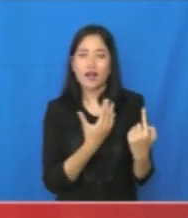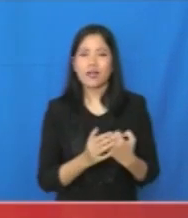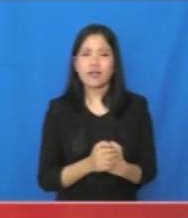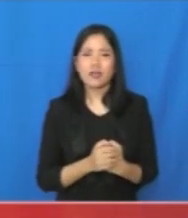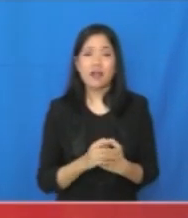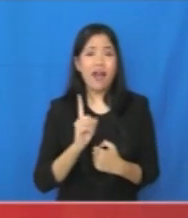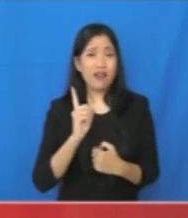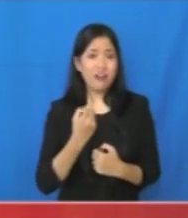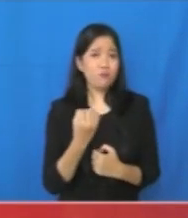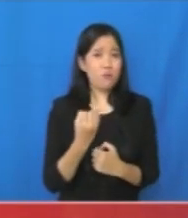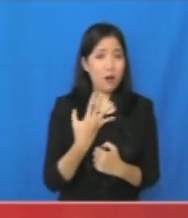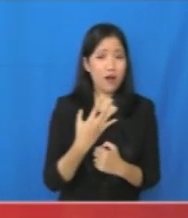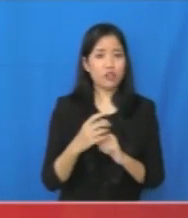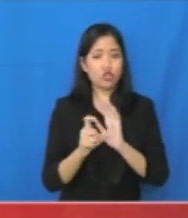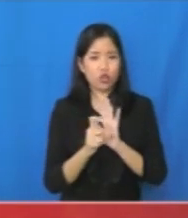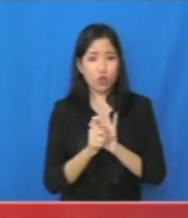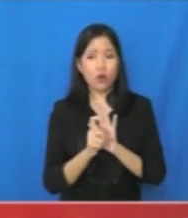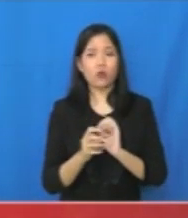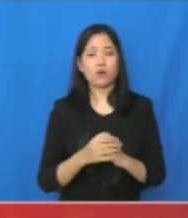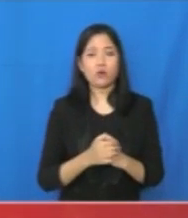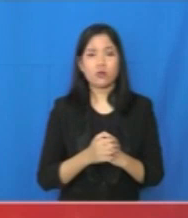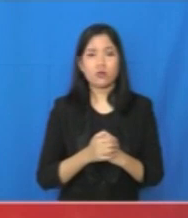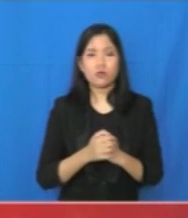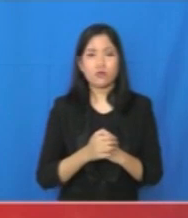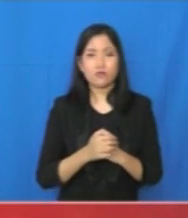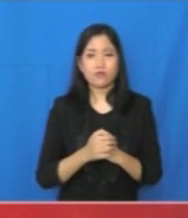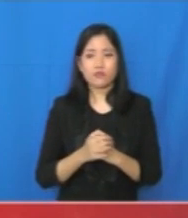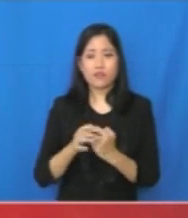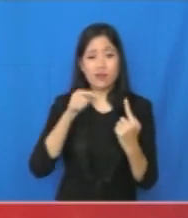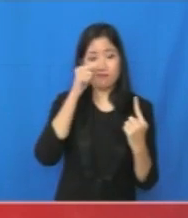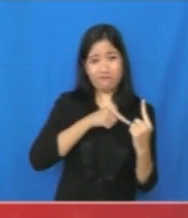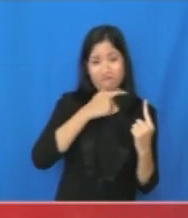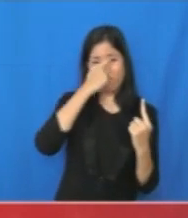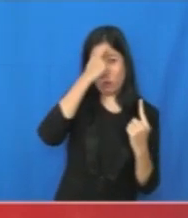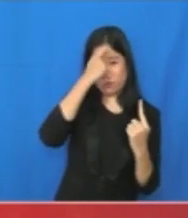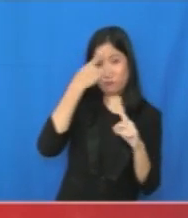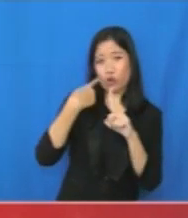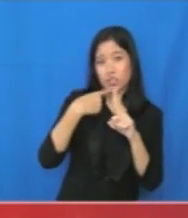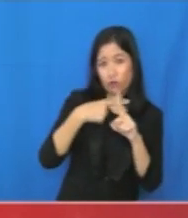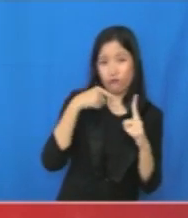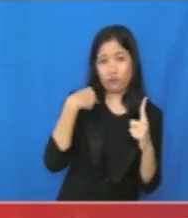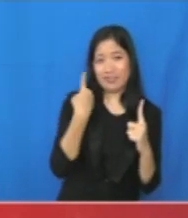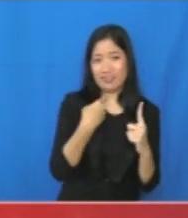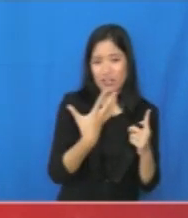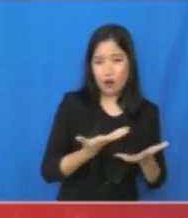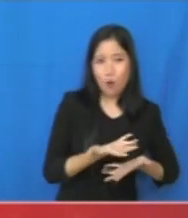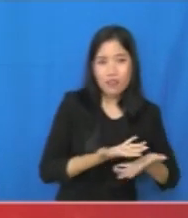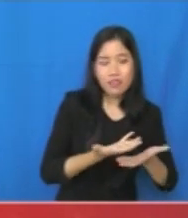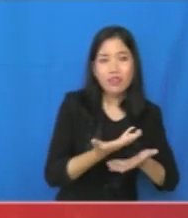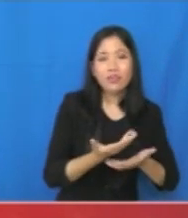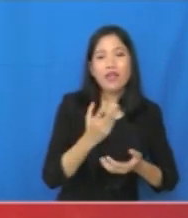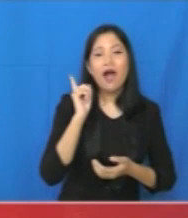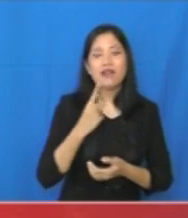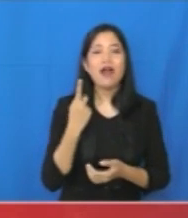diantaranya adalah kontak dekat kasus positif yang kita rawat kemudian risiko